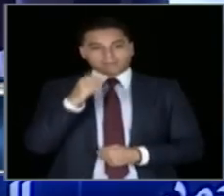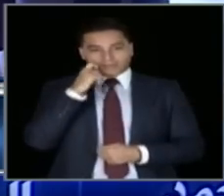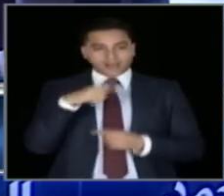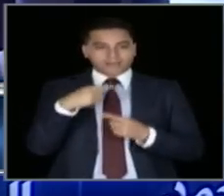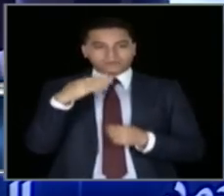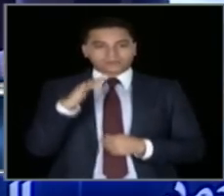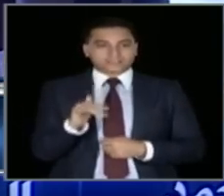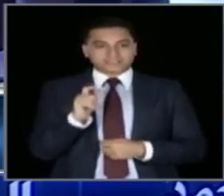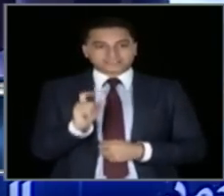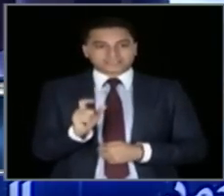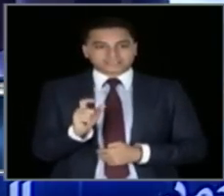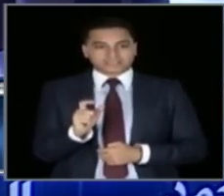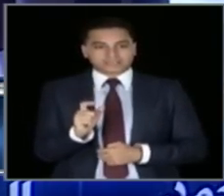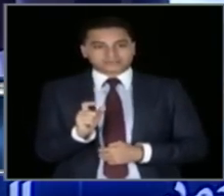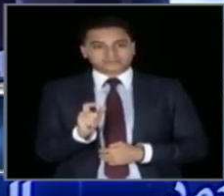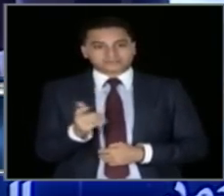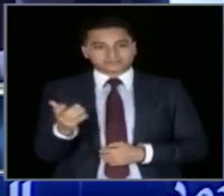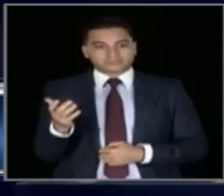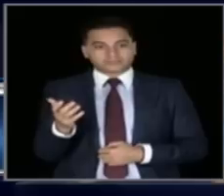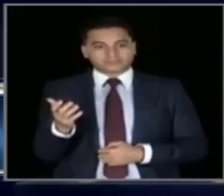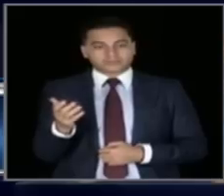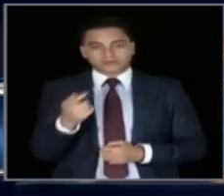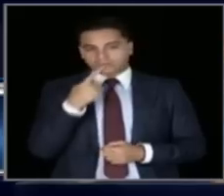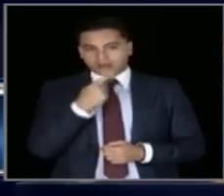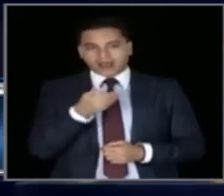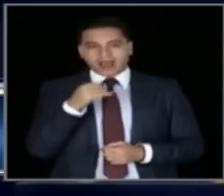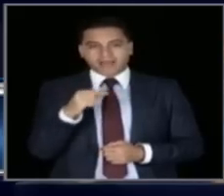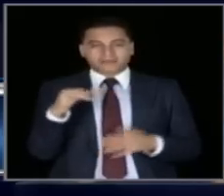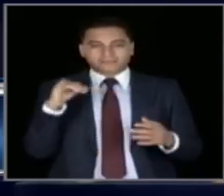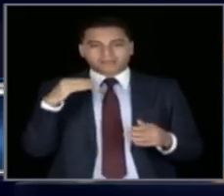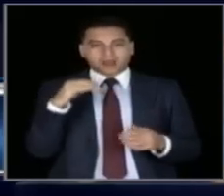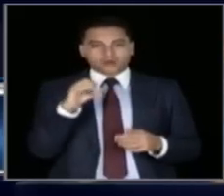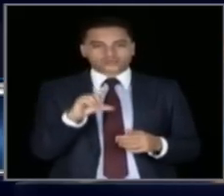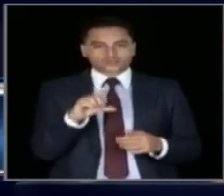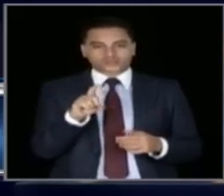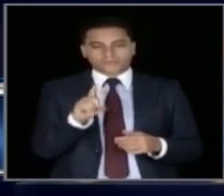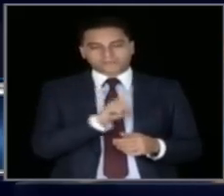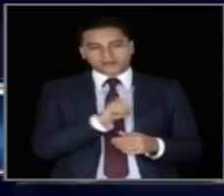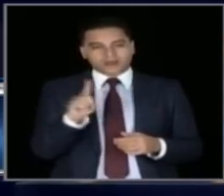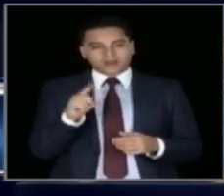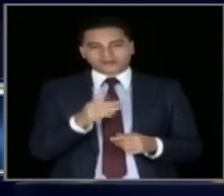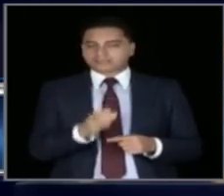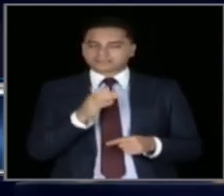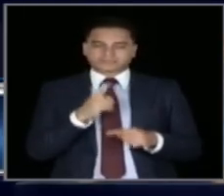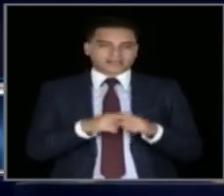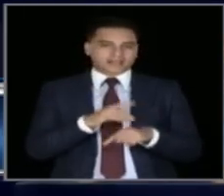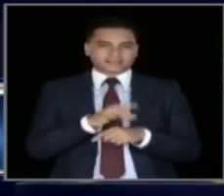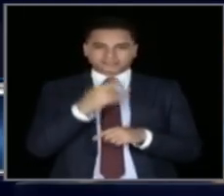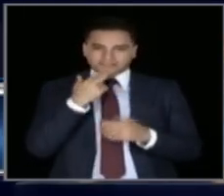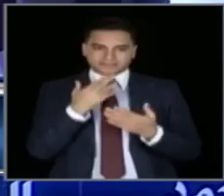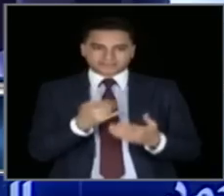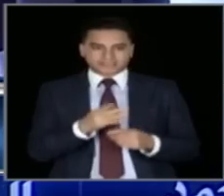اجابتك. عبد الله محجوب. لا، قربت. هاردلك هاردلك يا احمد ابو حسين. للاسف